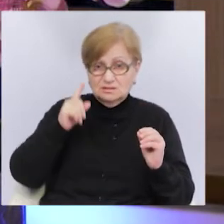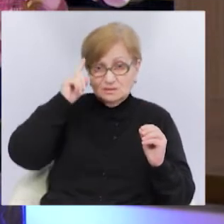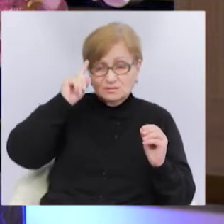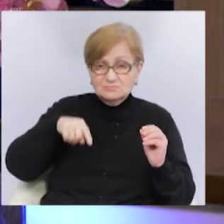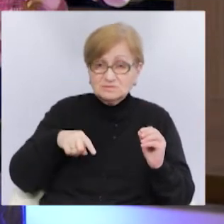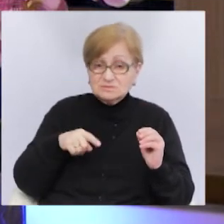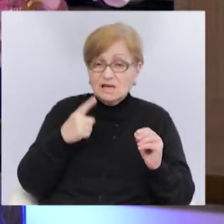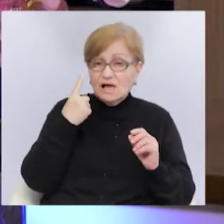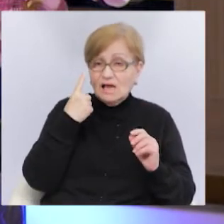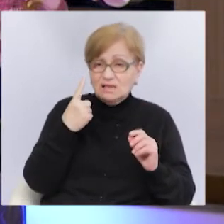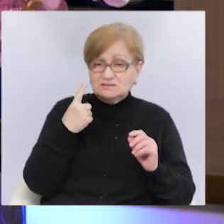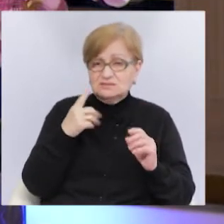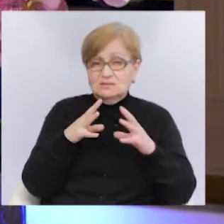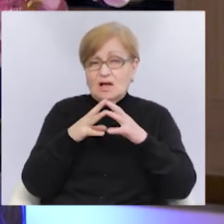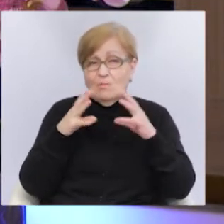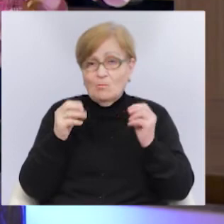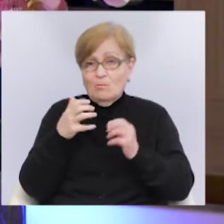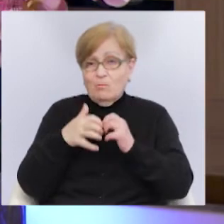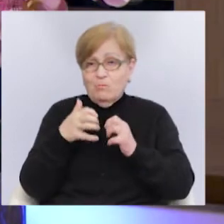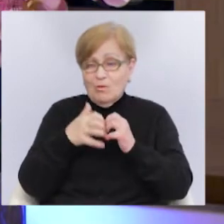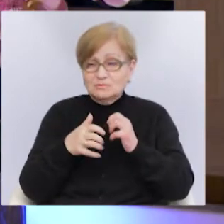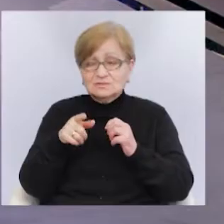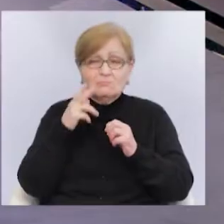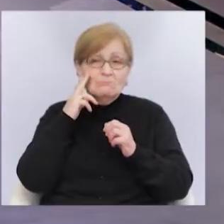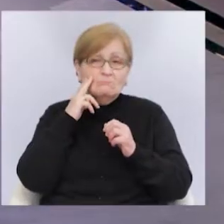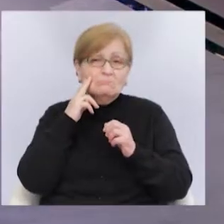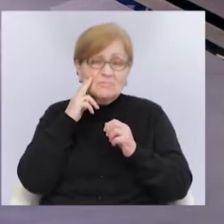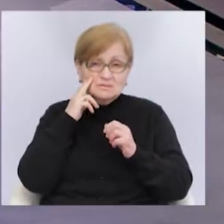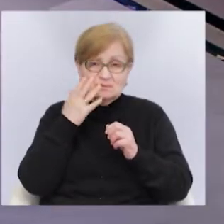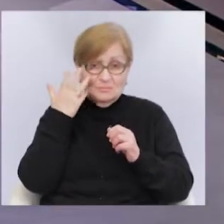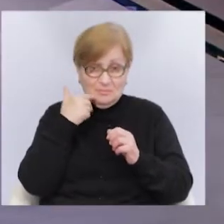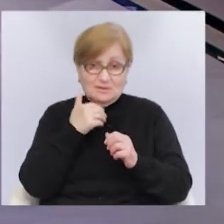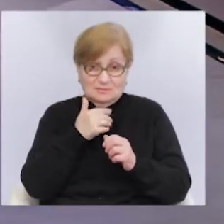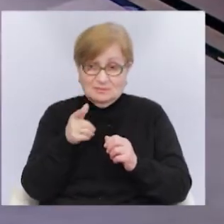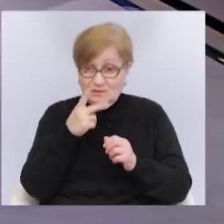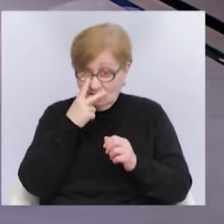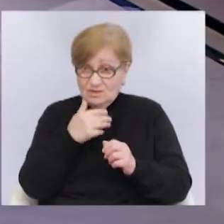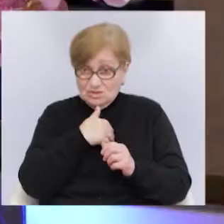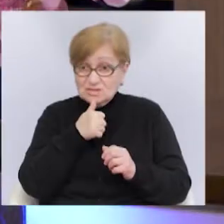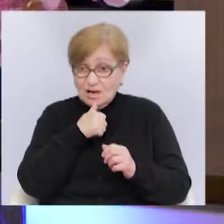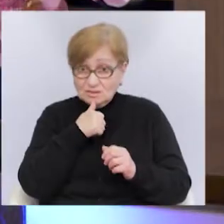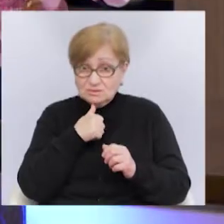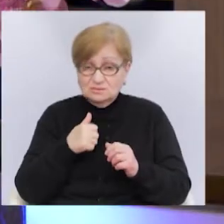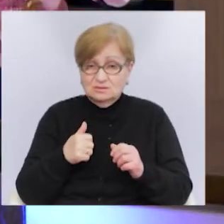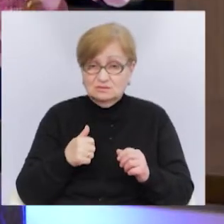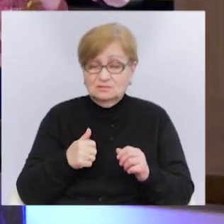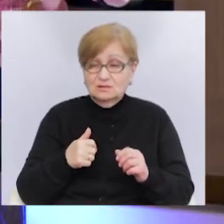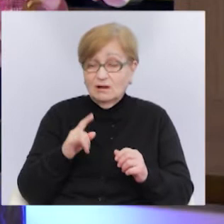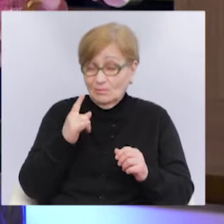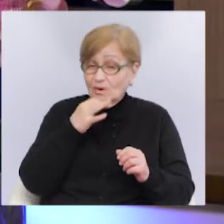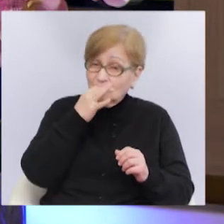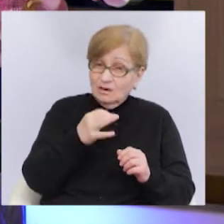ბადრიჯანი არის ერთადერთი ბოსტნეული, რომელსაც აქვს იასამნის ფერი. გინდა გაინტერესებს, რომ გასინჯო? ნუ თუ ბავშვი ეტყვის,